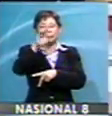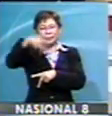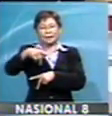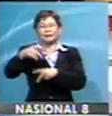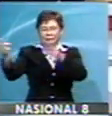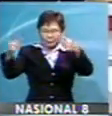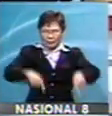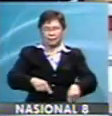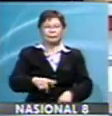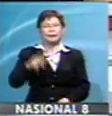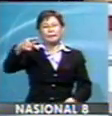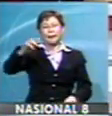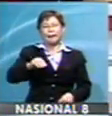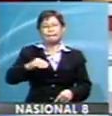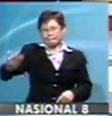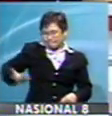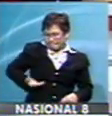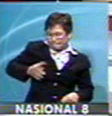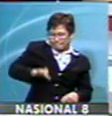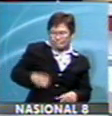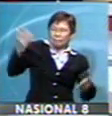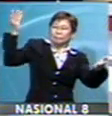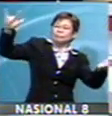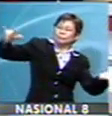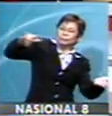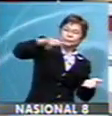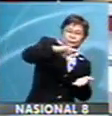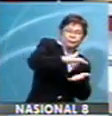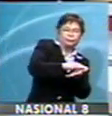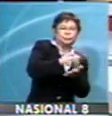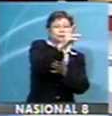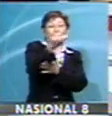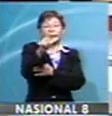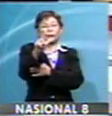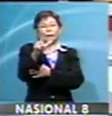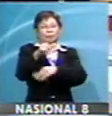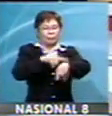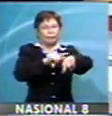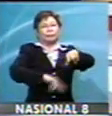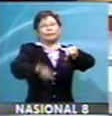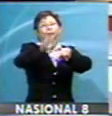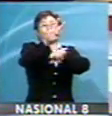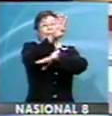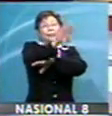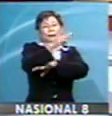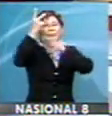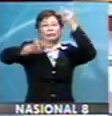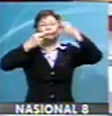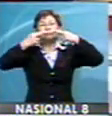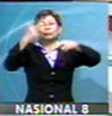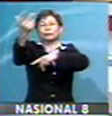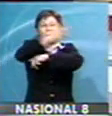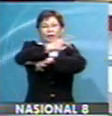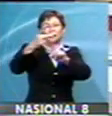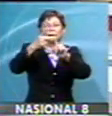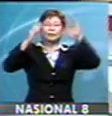sarian Perdana Menteri bangladeshikh hasina tiba di lapangan terbang antarabangsa Kuala Lumpur k kira-kira 4 petang tadi untuk lawatan Rasmi t